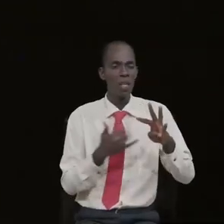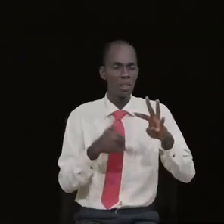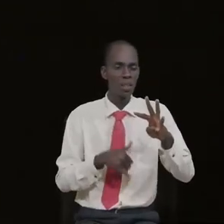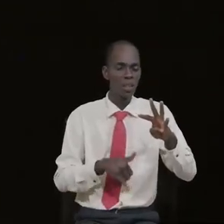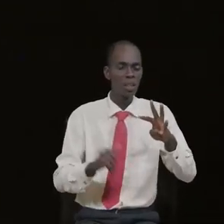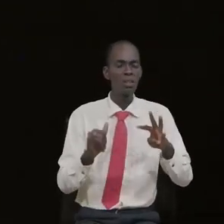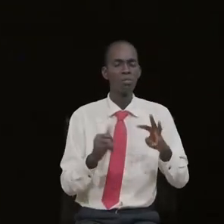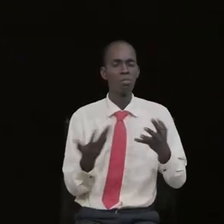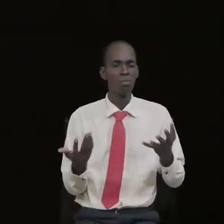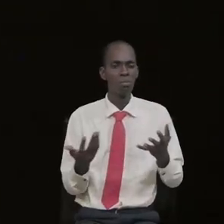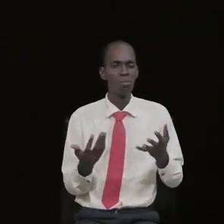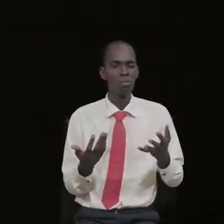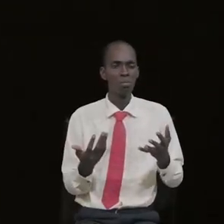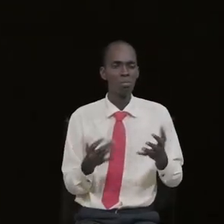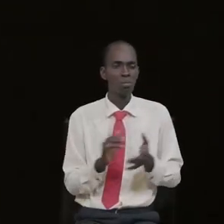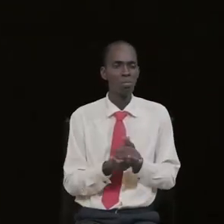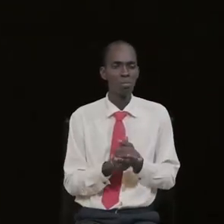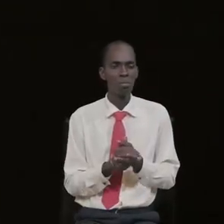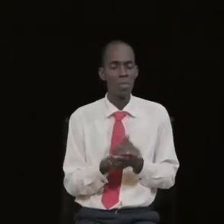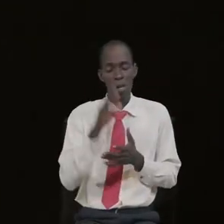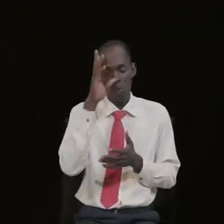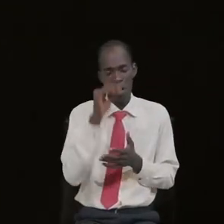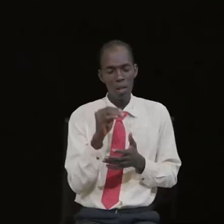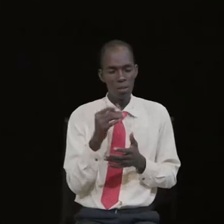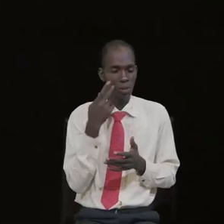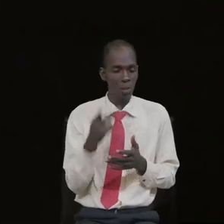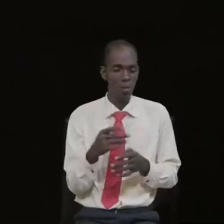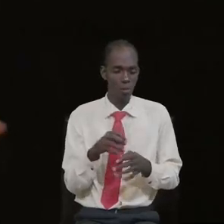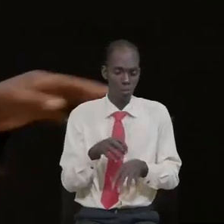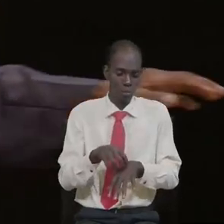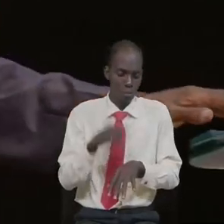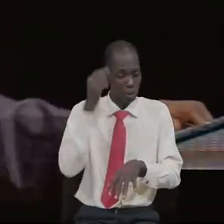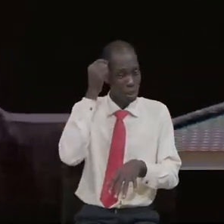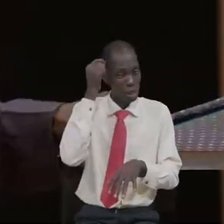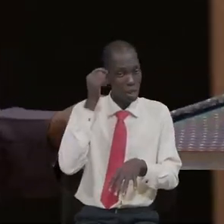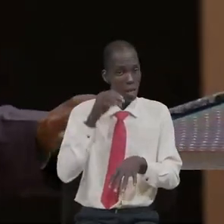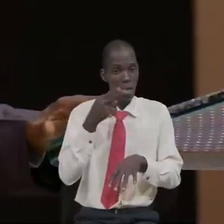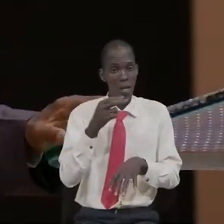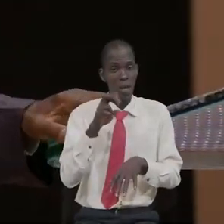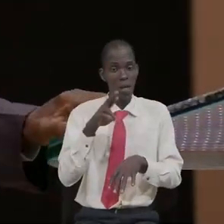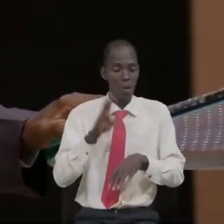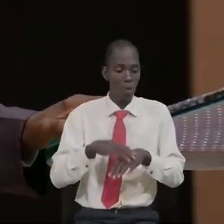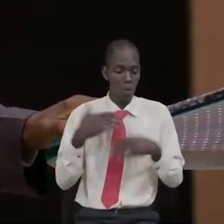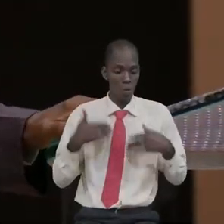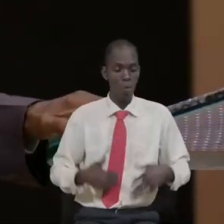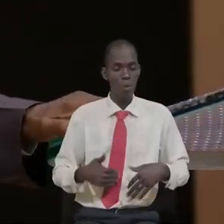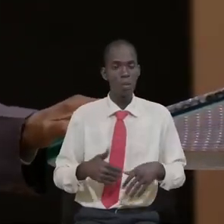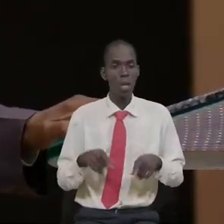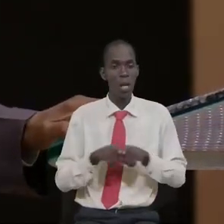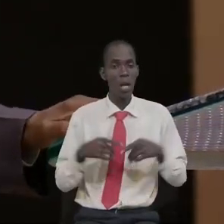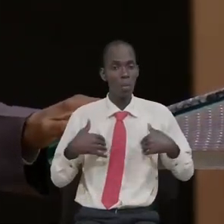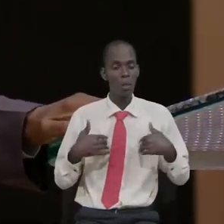a mangé de l'herbe comme l'animal, il s'est repenti, il a changé, il a donné le témoignage